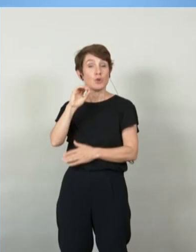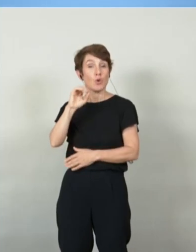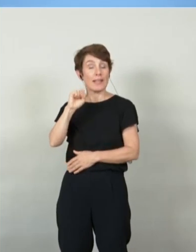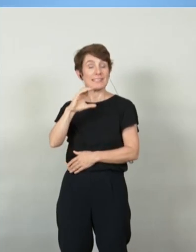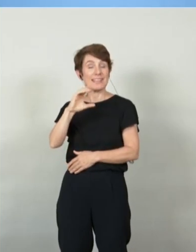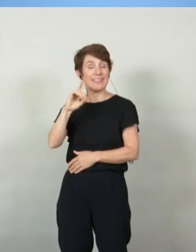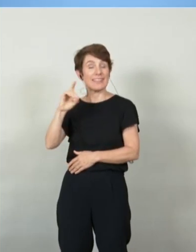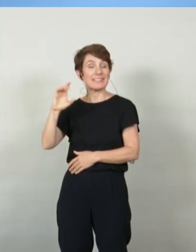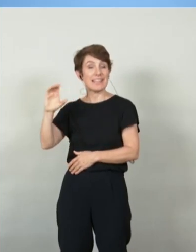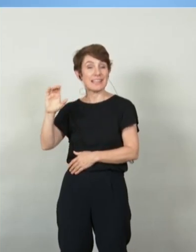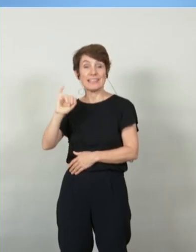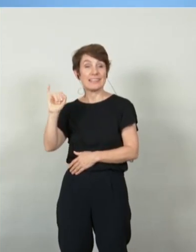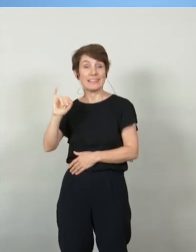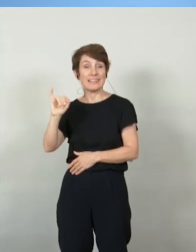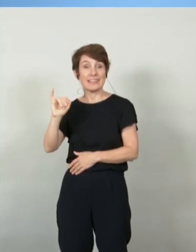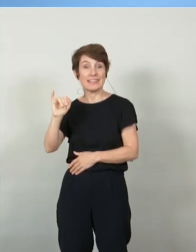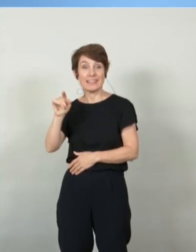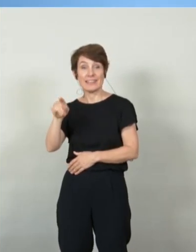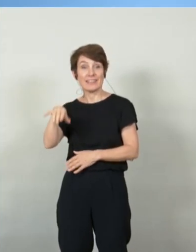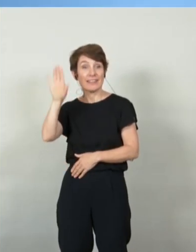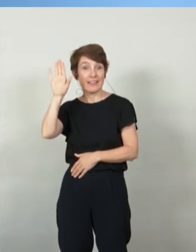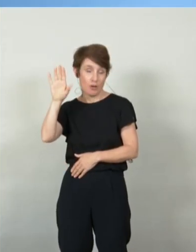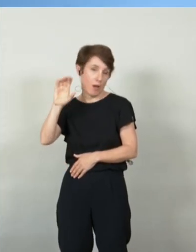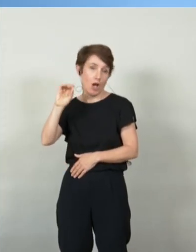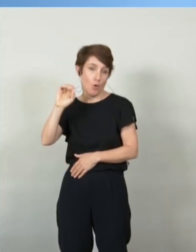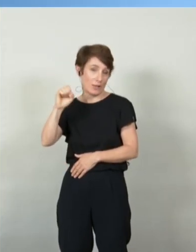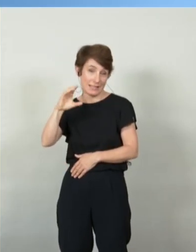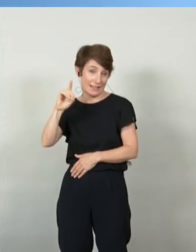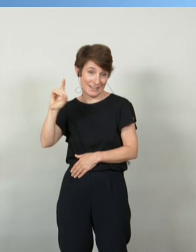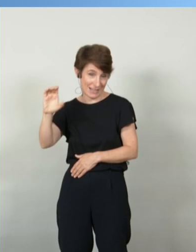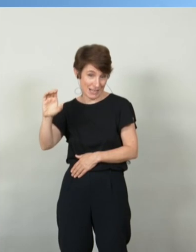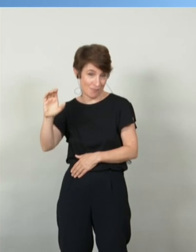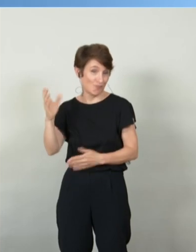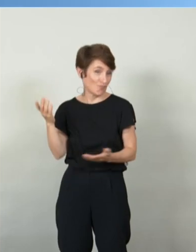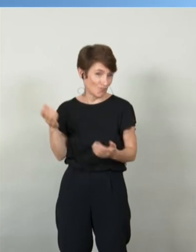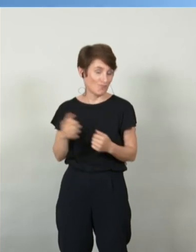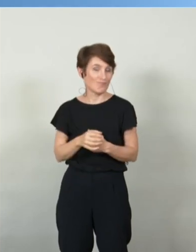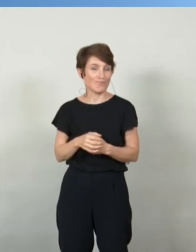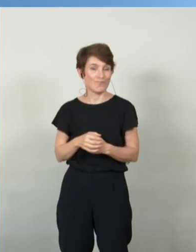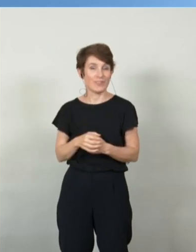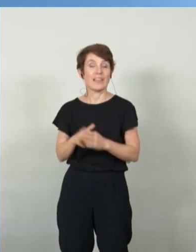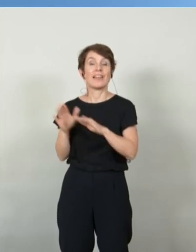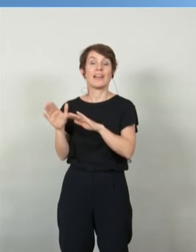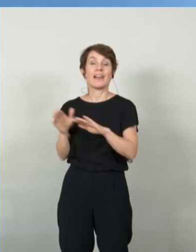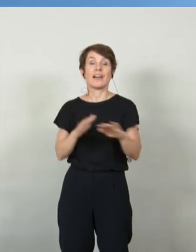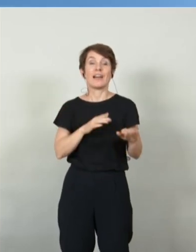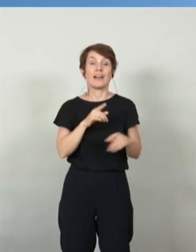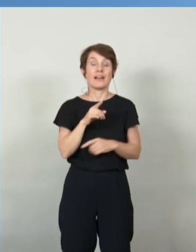oscdc pardon oscdc donc ça fait 6 voix